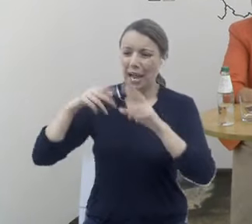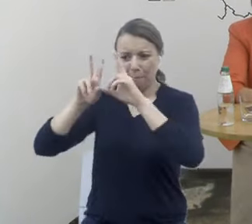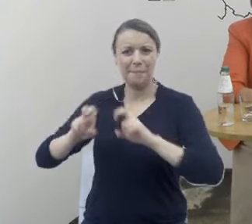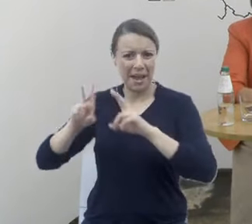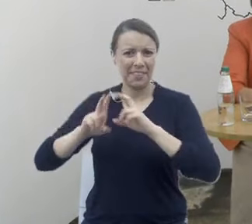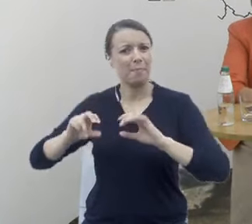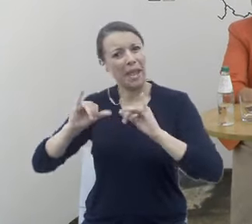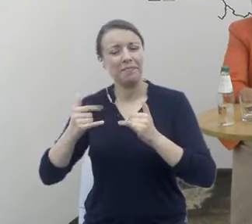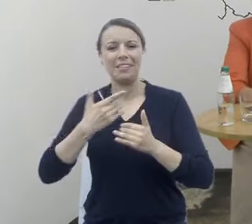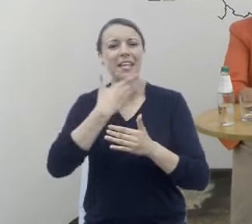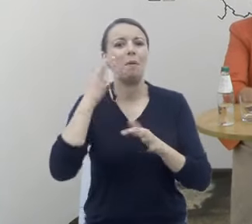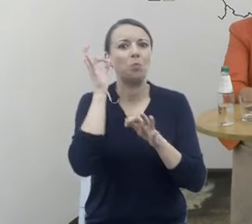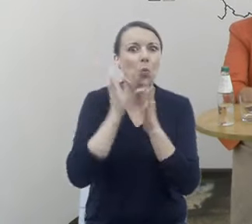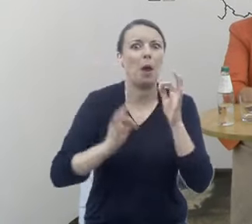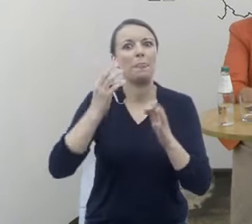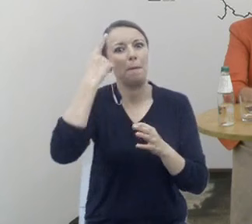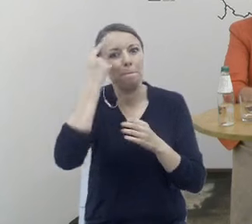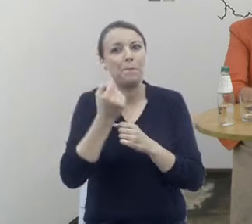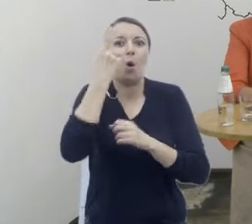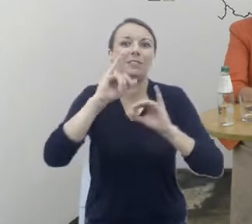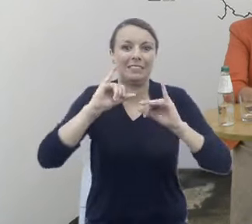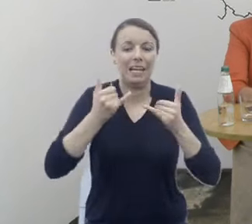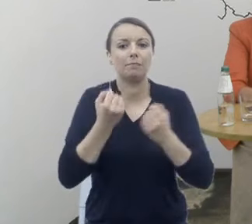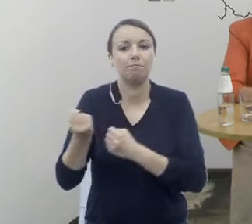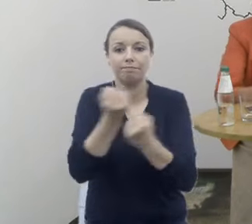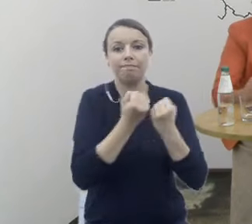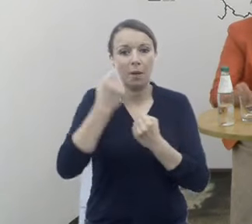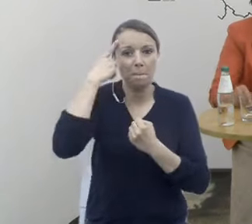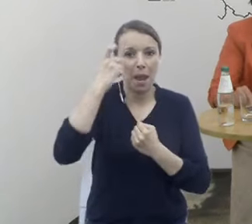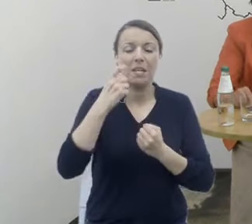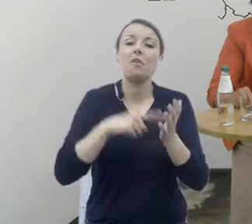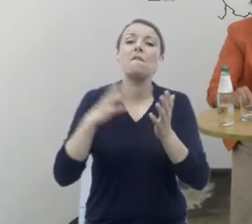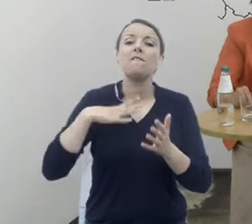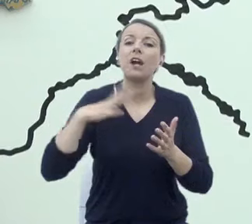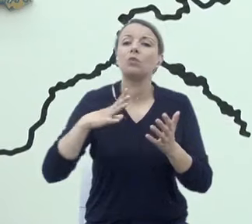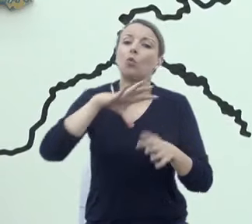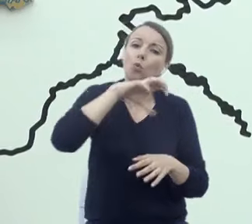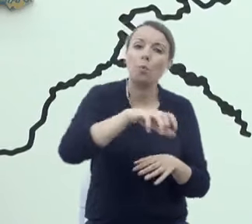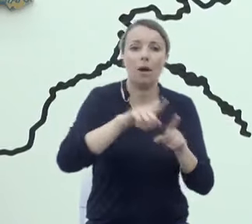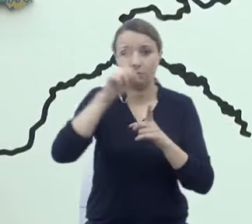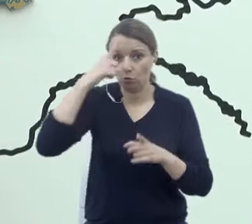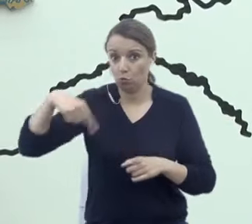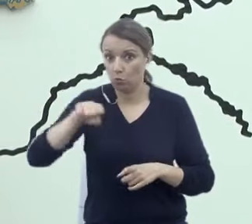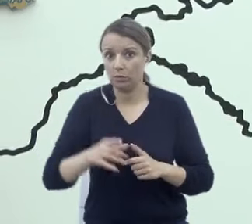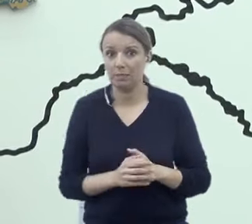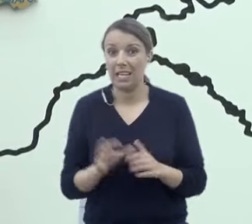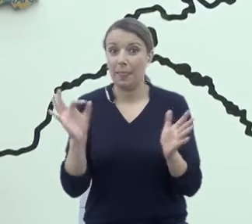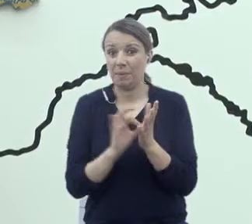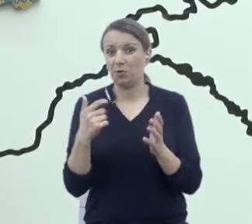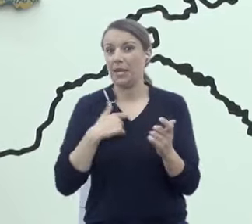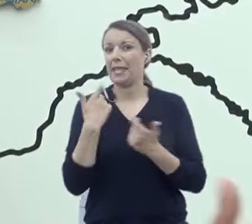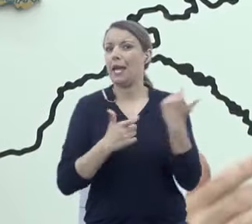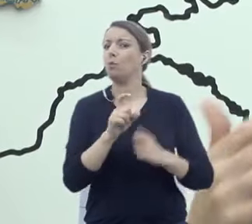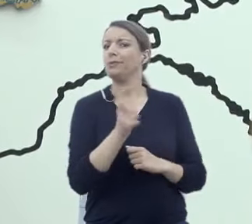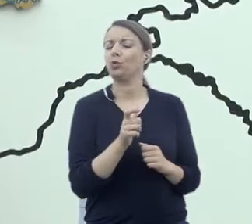Ja myślę, że to jest, to zależy już jak gdyby do grupy, tak, i do ludzi. Znaczy to, tego, czego bym na pewno nie robiła, to